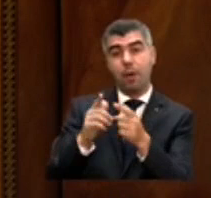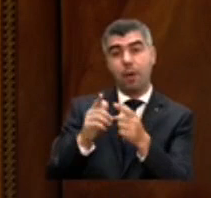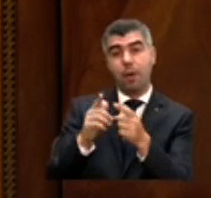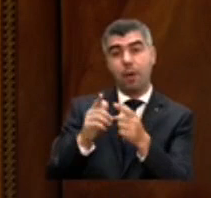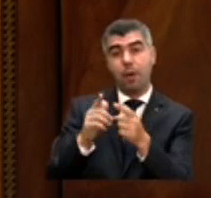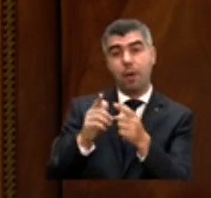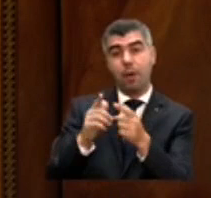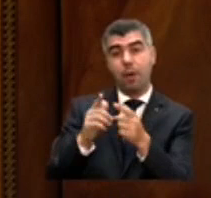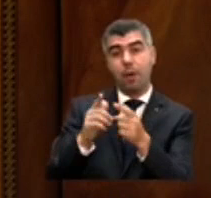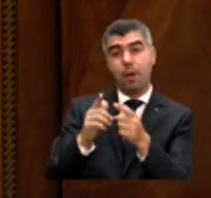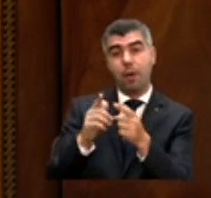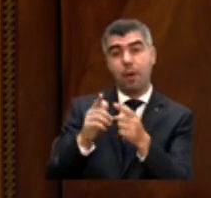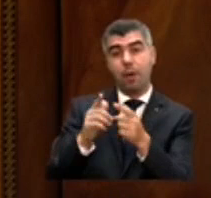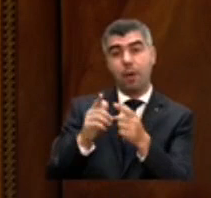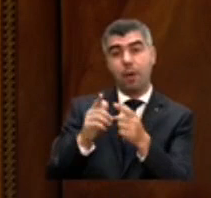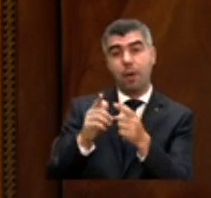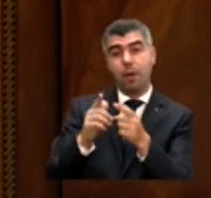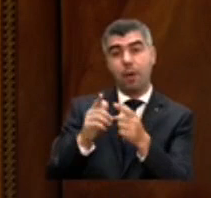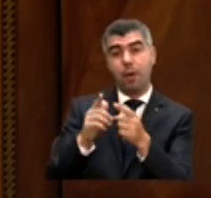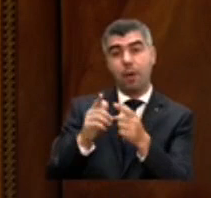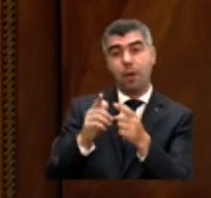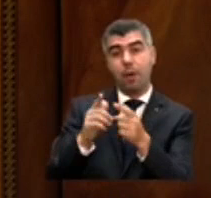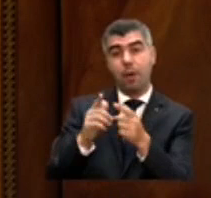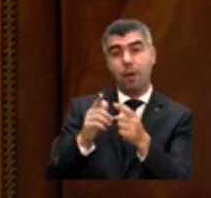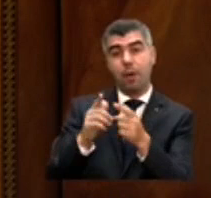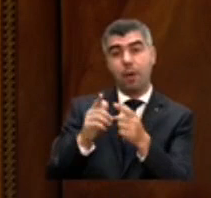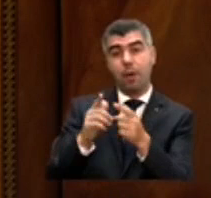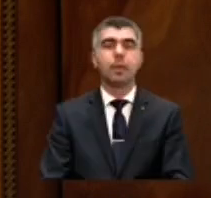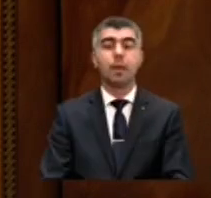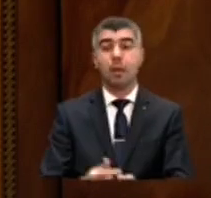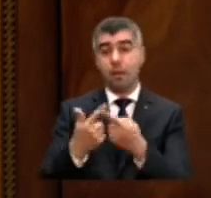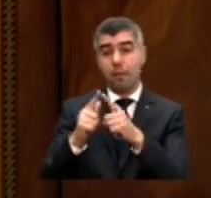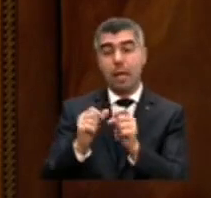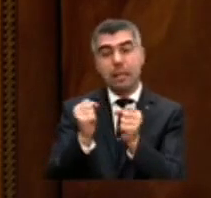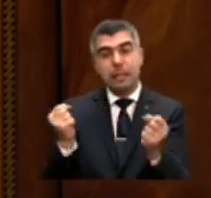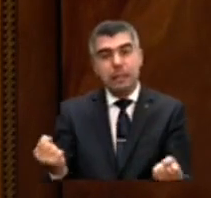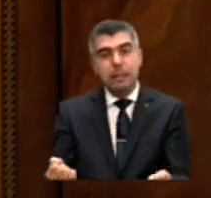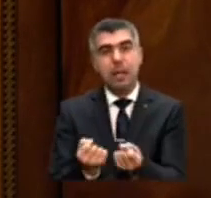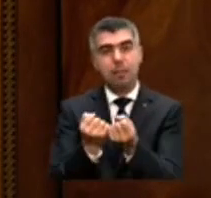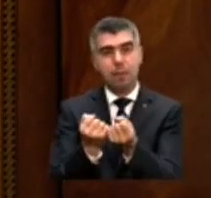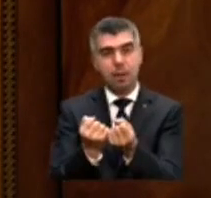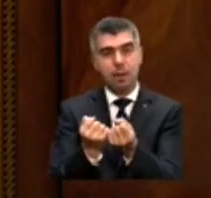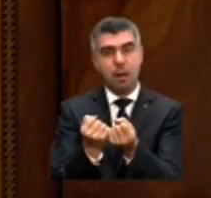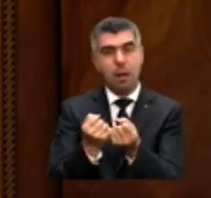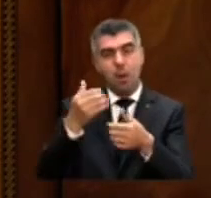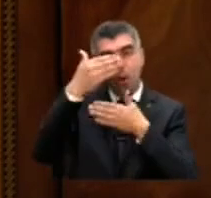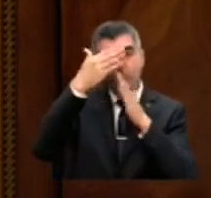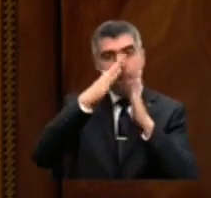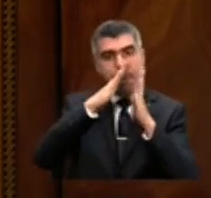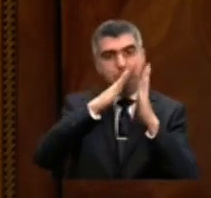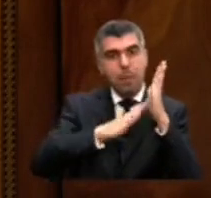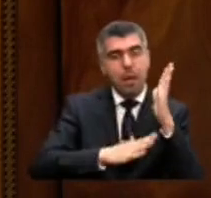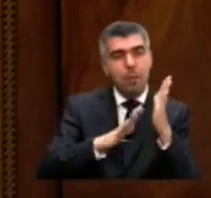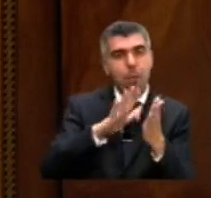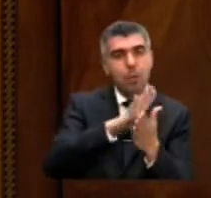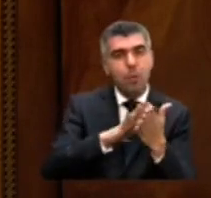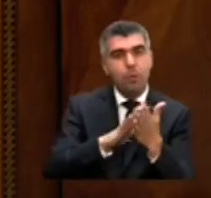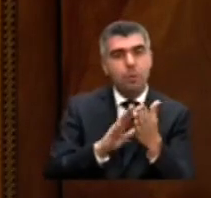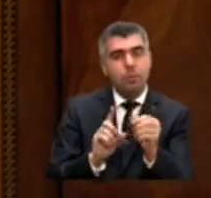مختلف تعابيرها، وتوفير شروط تنمية تتيح لبلادنا الانخراط في